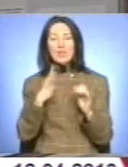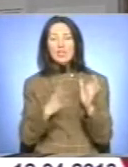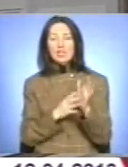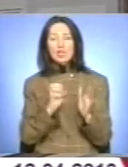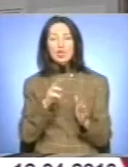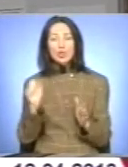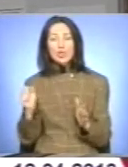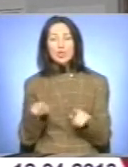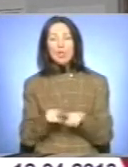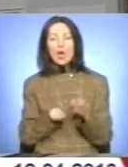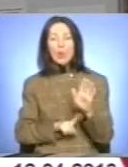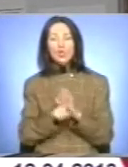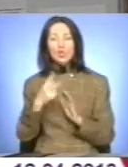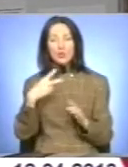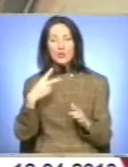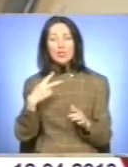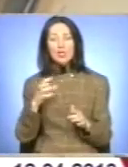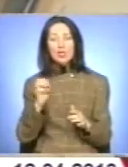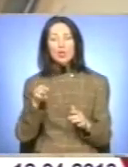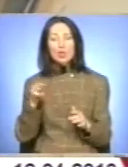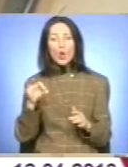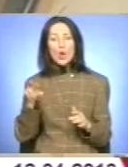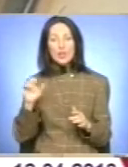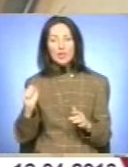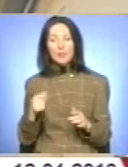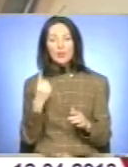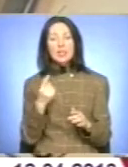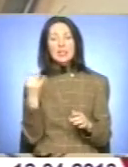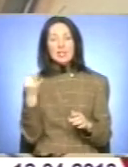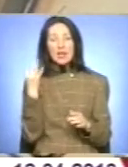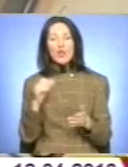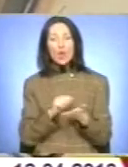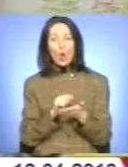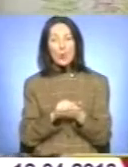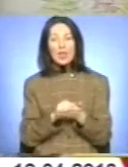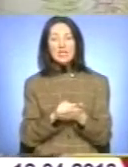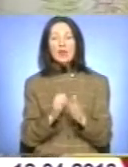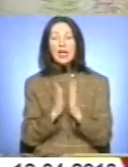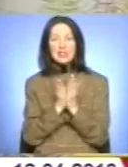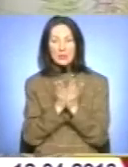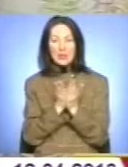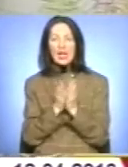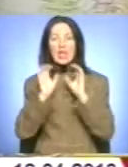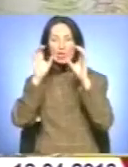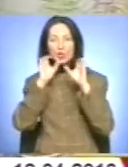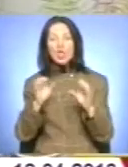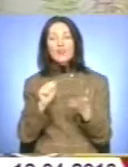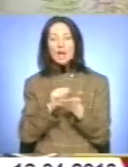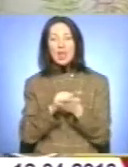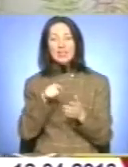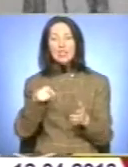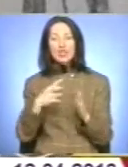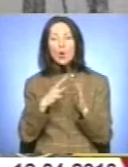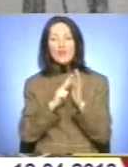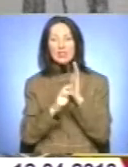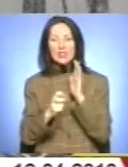початку 20 століття. Один із найцікавіших документів експозиції – збірник законодавчих актів за